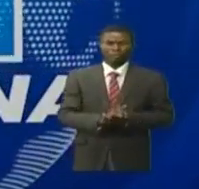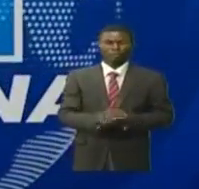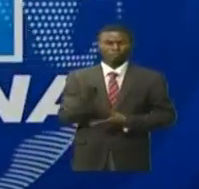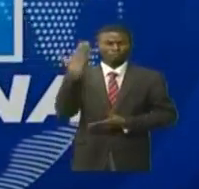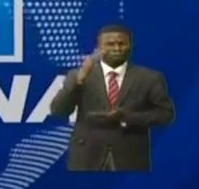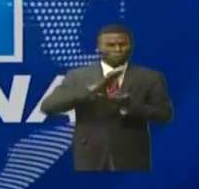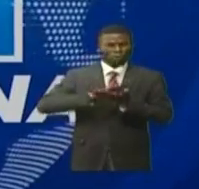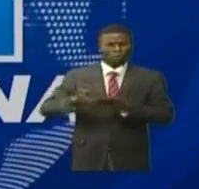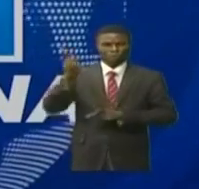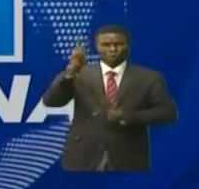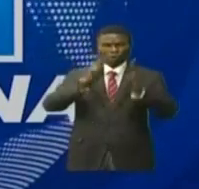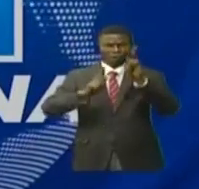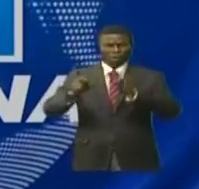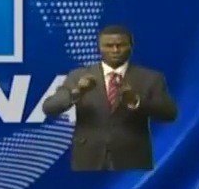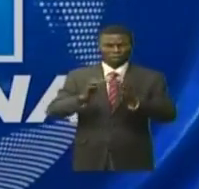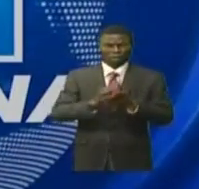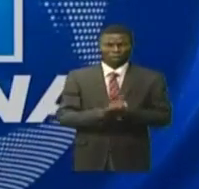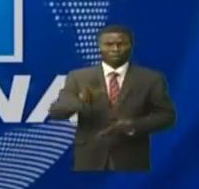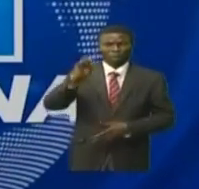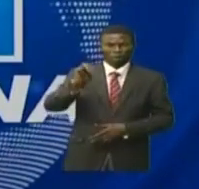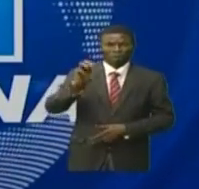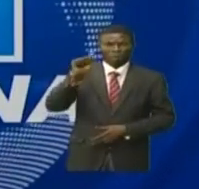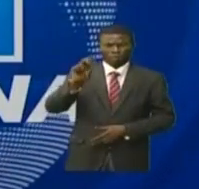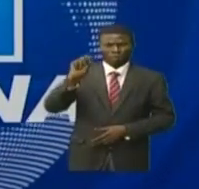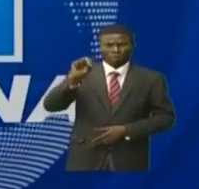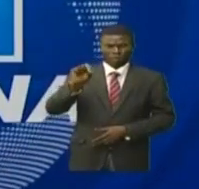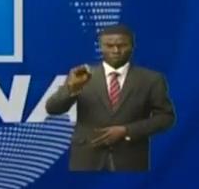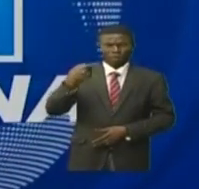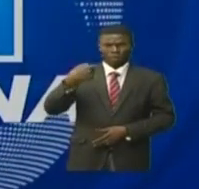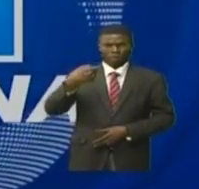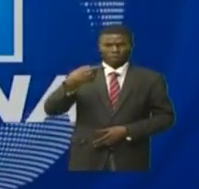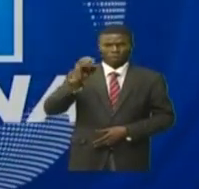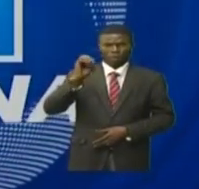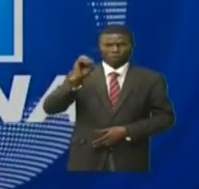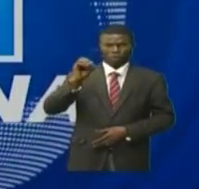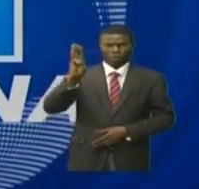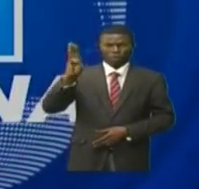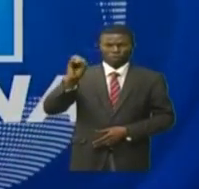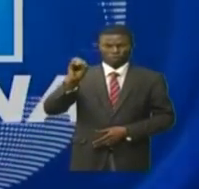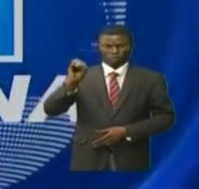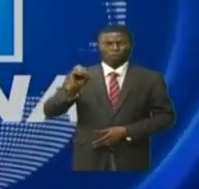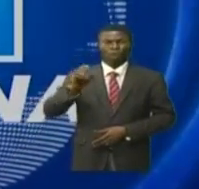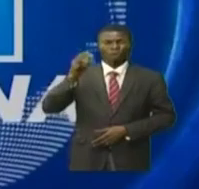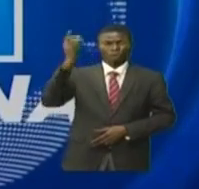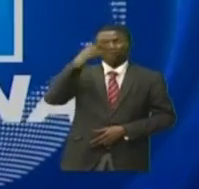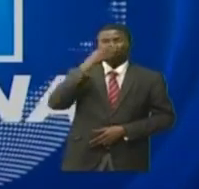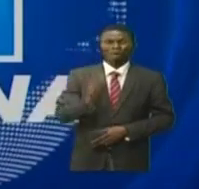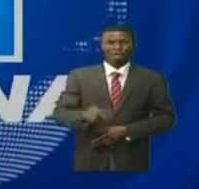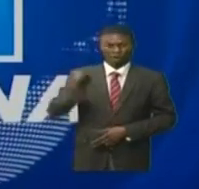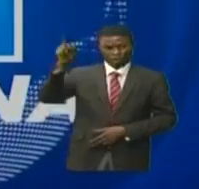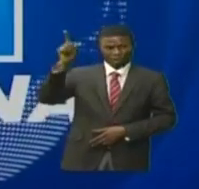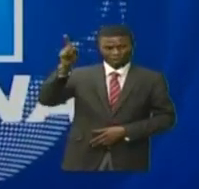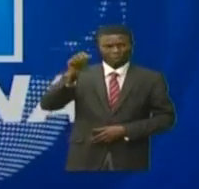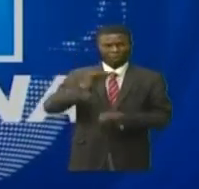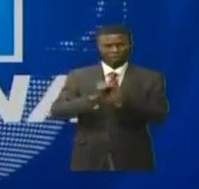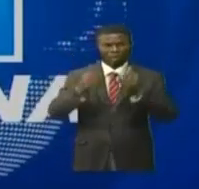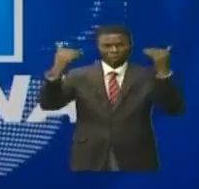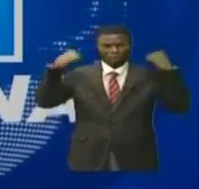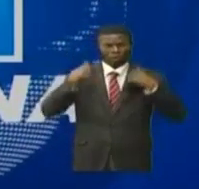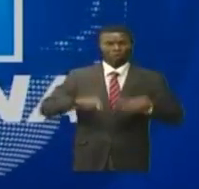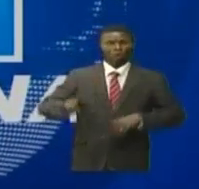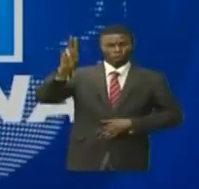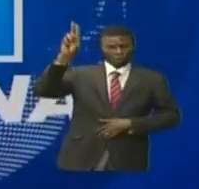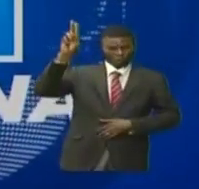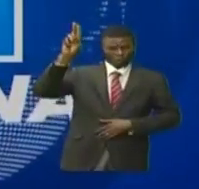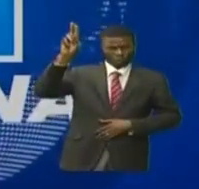potable pour la population de Mango boa qui sont gagnés gentil beau lamba et derrière cette réalisation il est cadre de lui des pèse